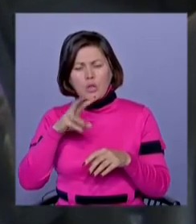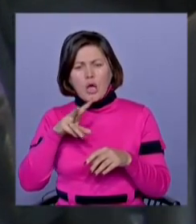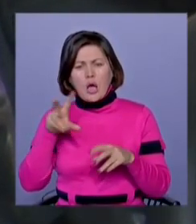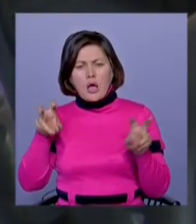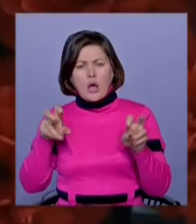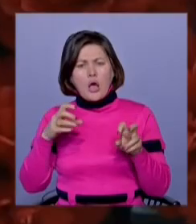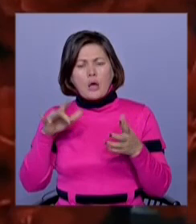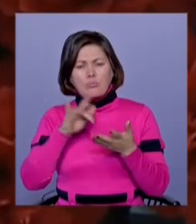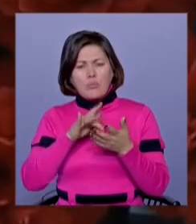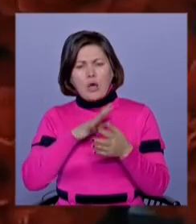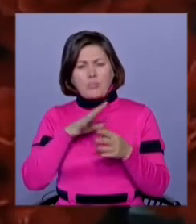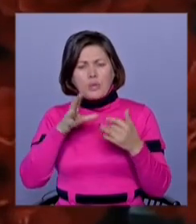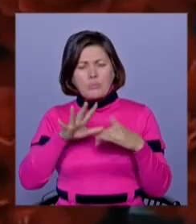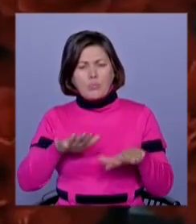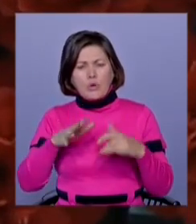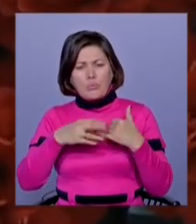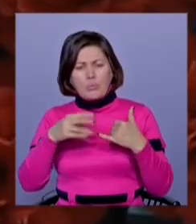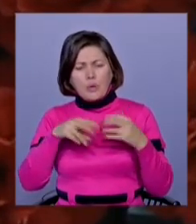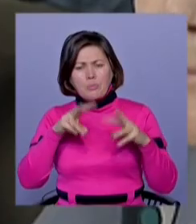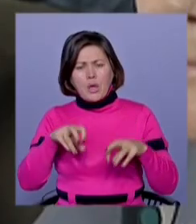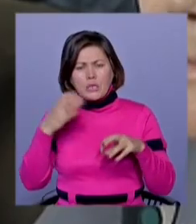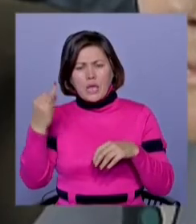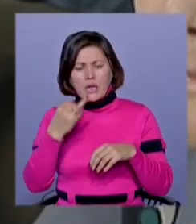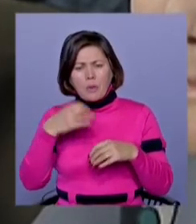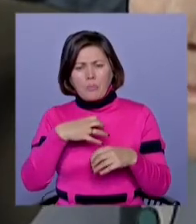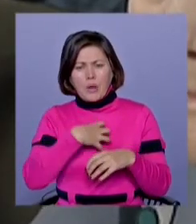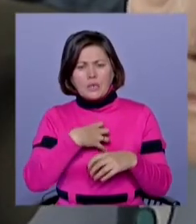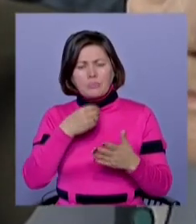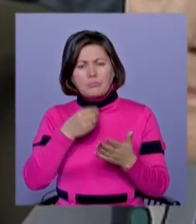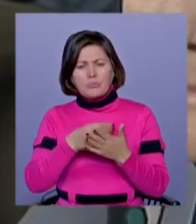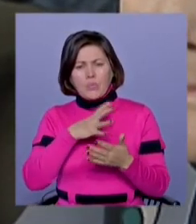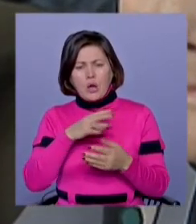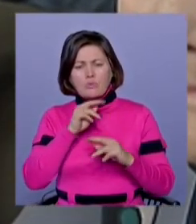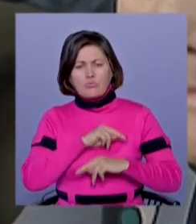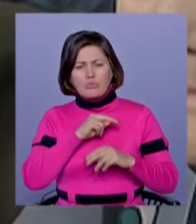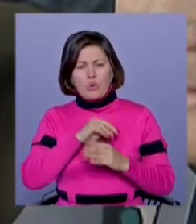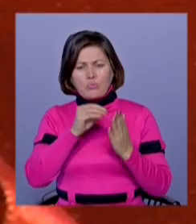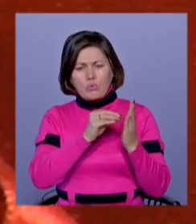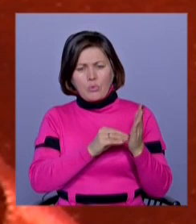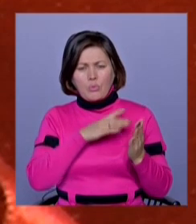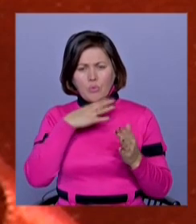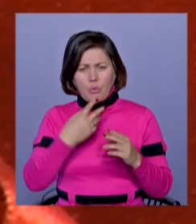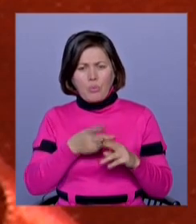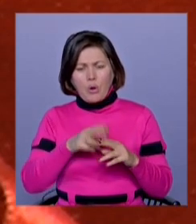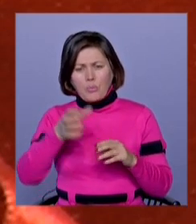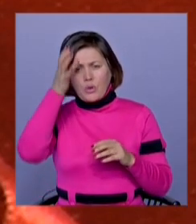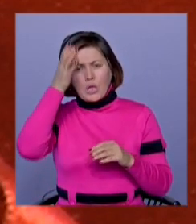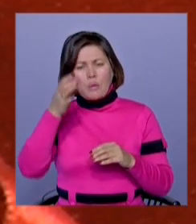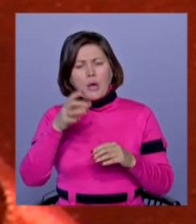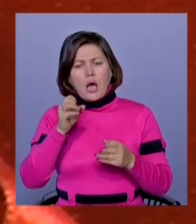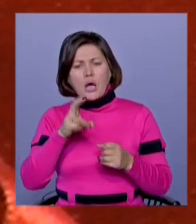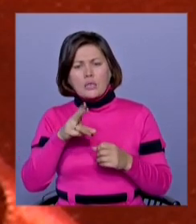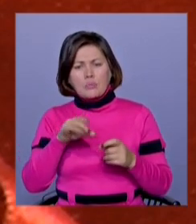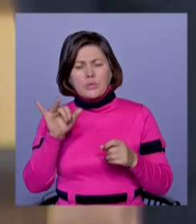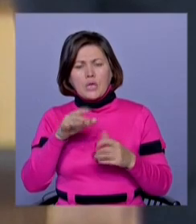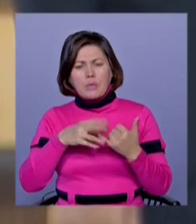көне қалашықтардың орнын зерттеу арқылы тарихи маңыздылығы құнды ғылыми еңбектер жазды. Сондай ақ Ұлттық ғылым